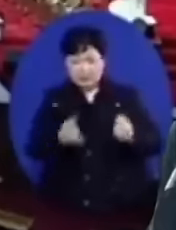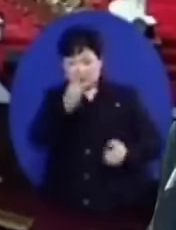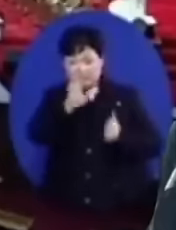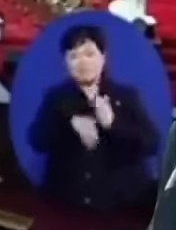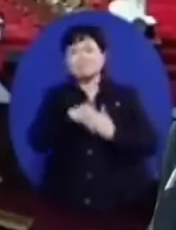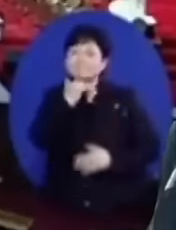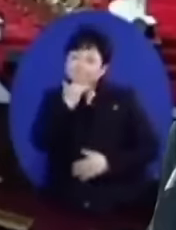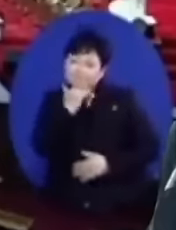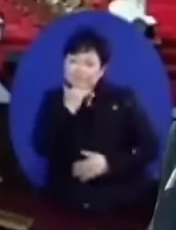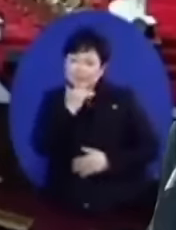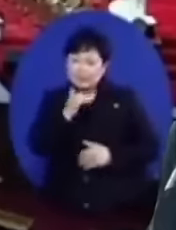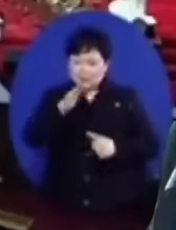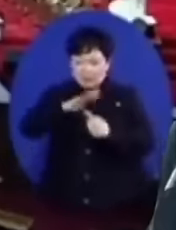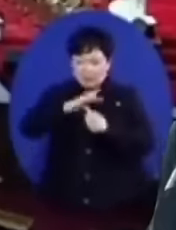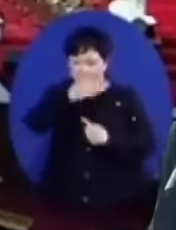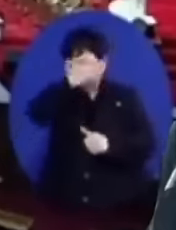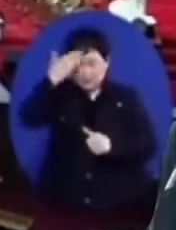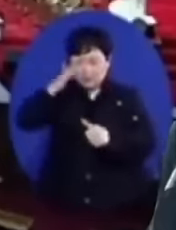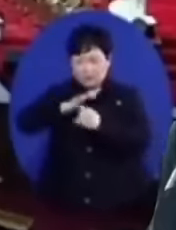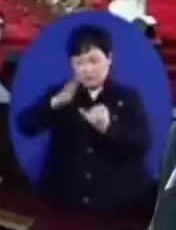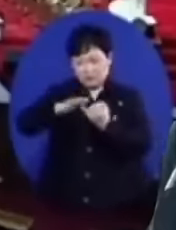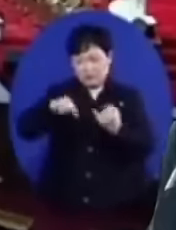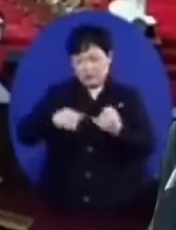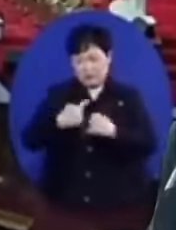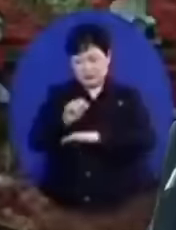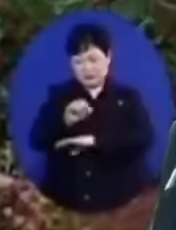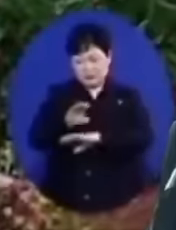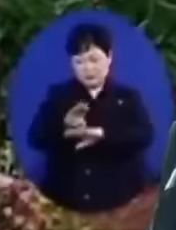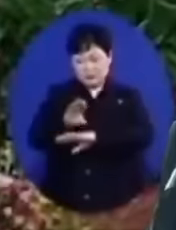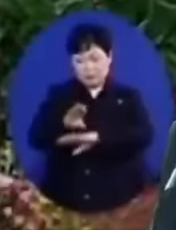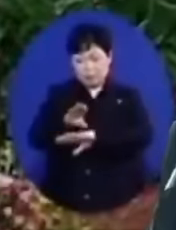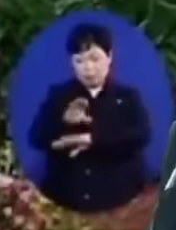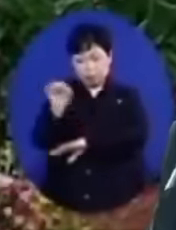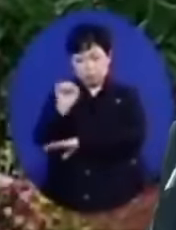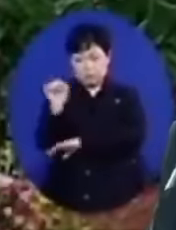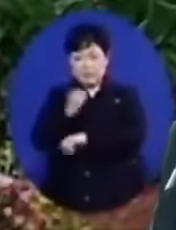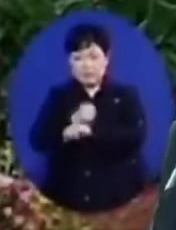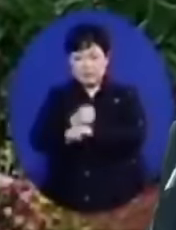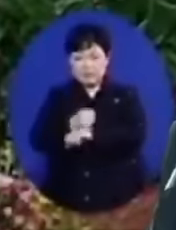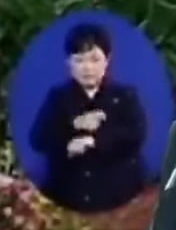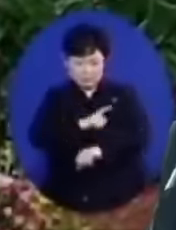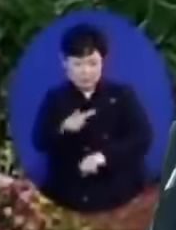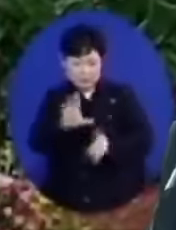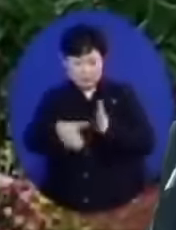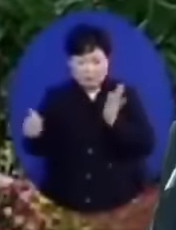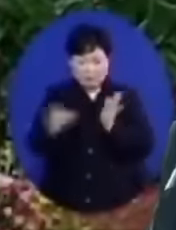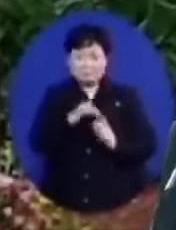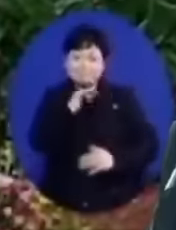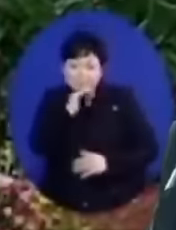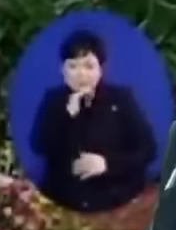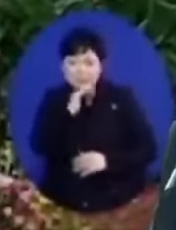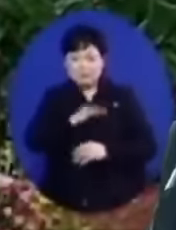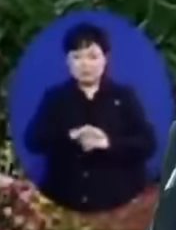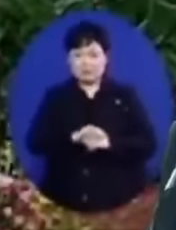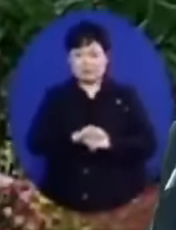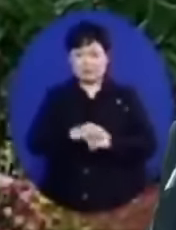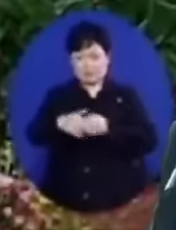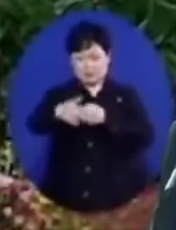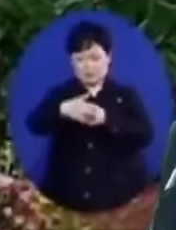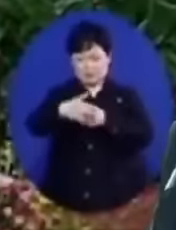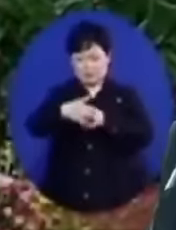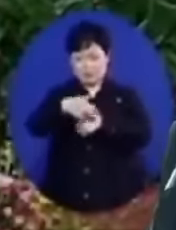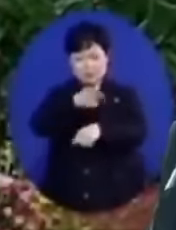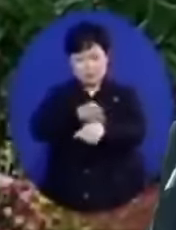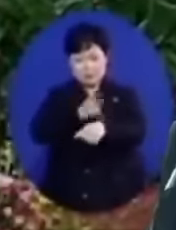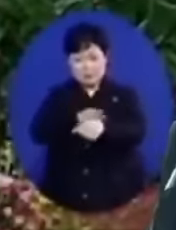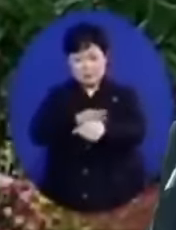기다리고 청소년들은 자신이 자동차를 몰 수 있는 면허를 얻을 때까지 기다리고 이 학교는 의사로서 면허 받을